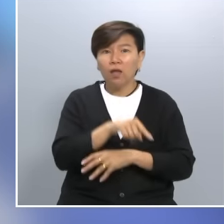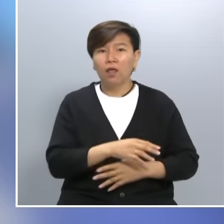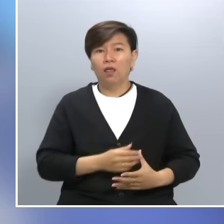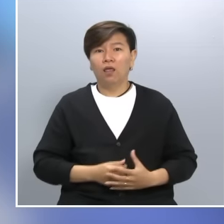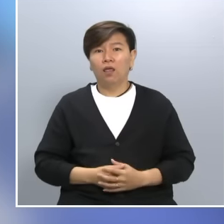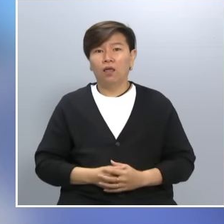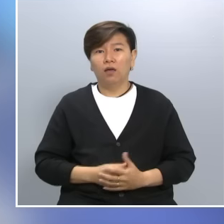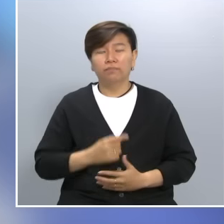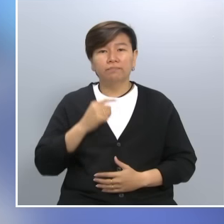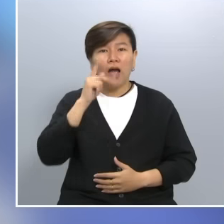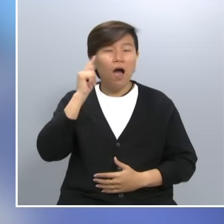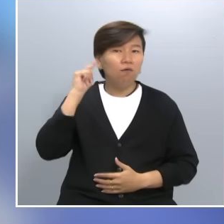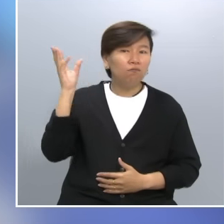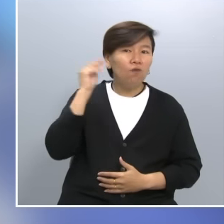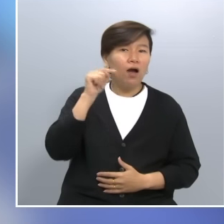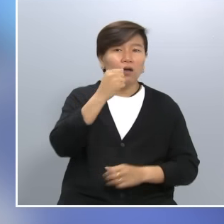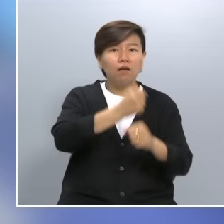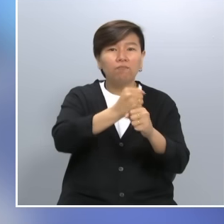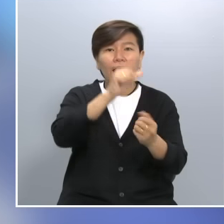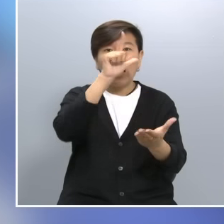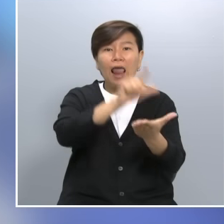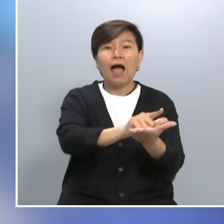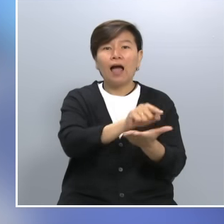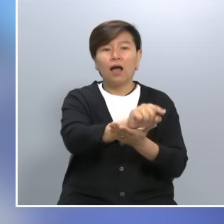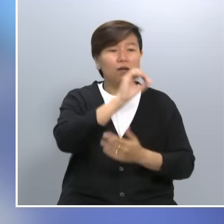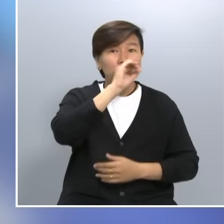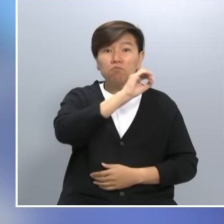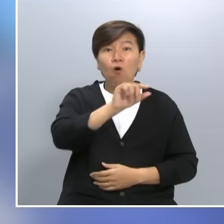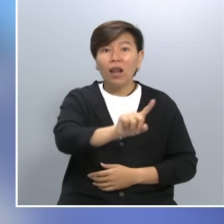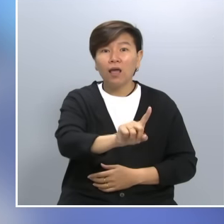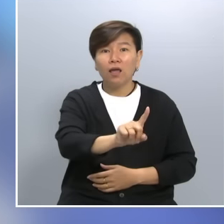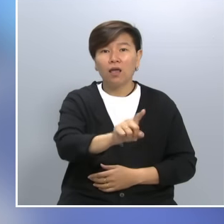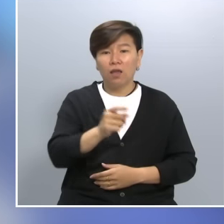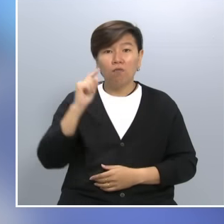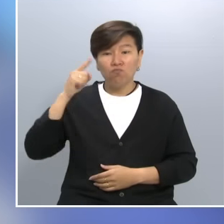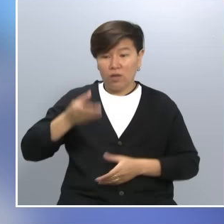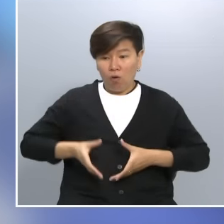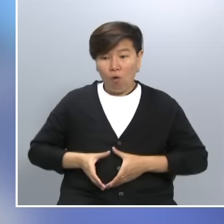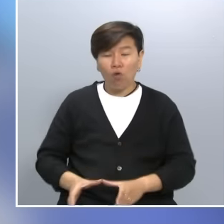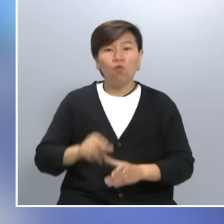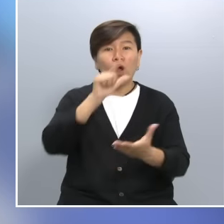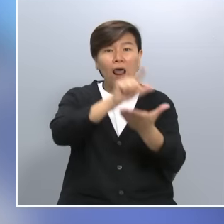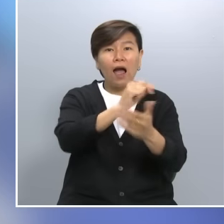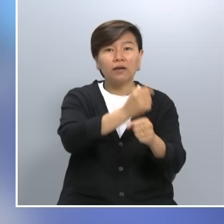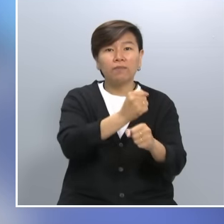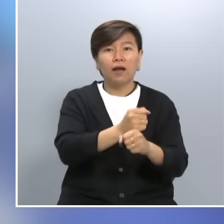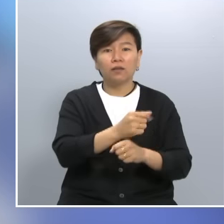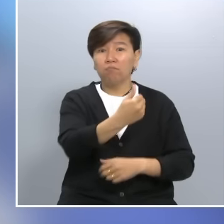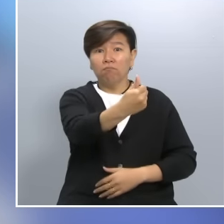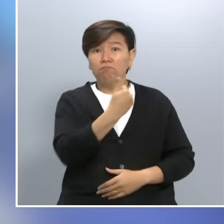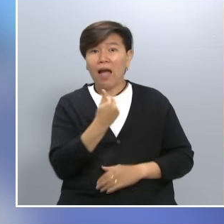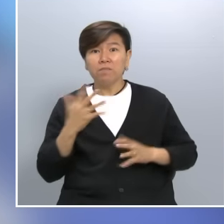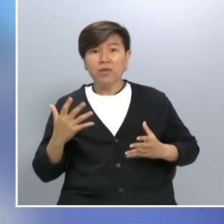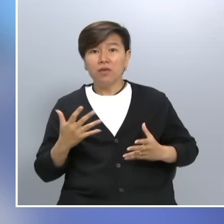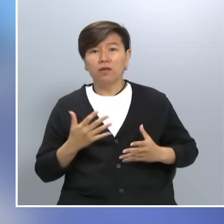ทราบที่หลังว่าแฟนลางานแล้วอ้างกับที่ทำงานบอกว่าเมียคลอดลูกต้องลางานแต่ไม่ได้มาอยู่กับเธอ